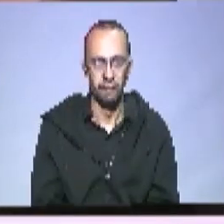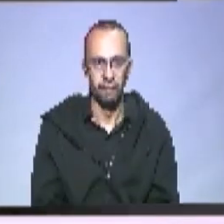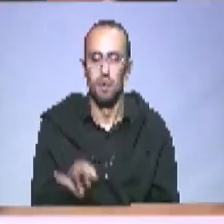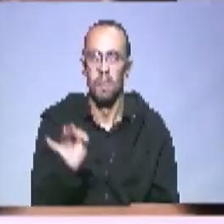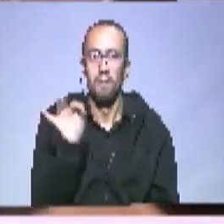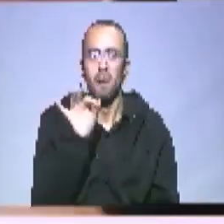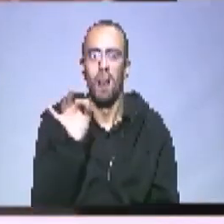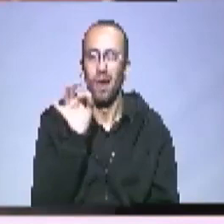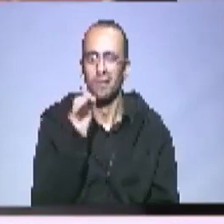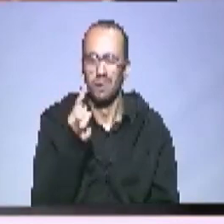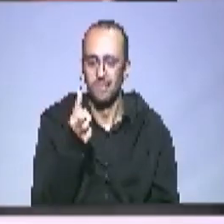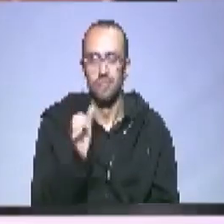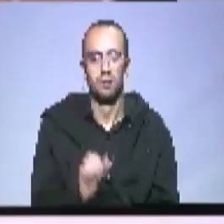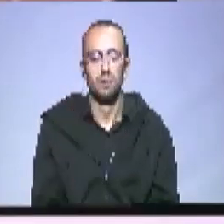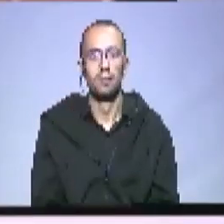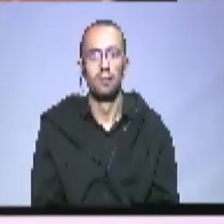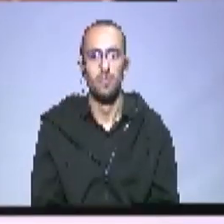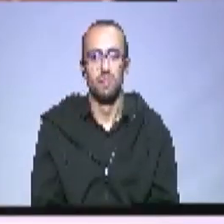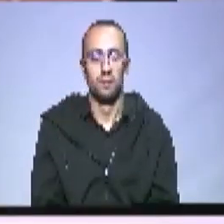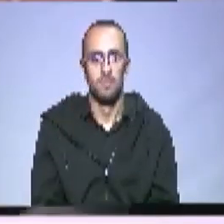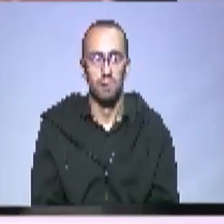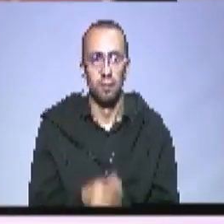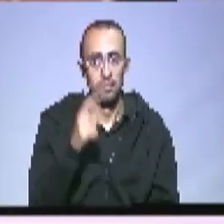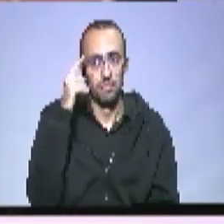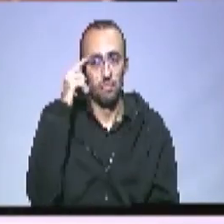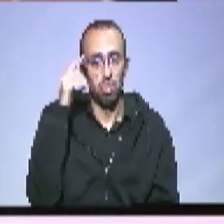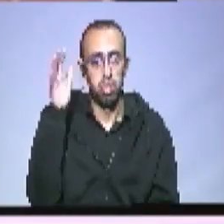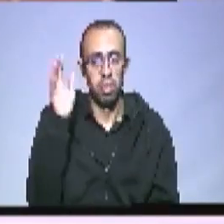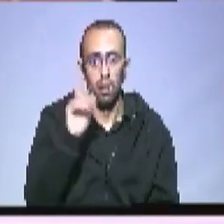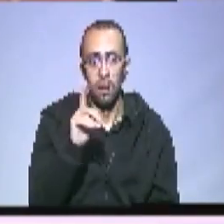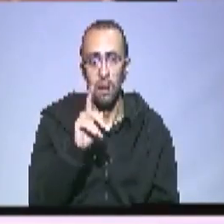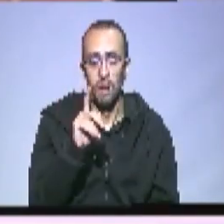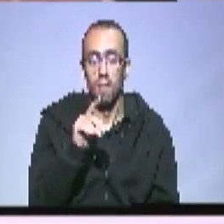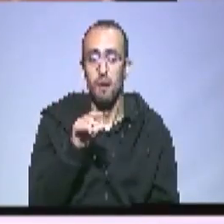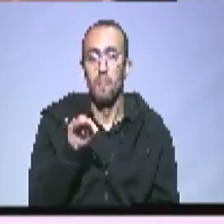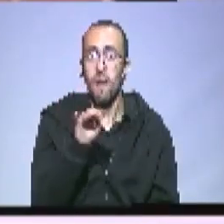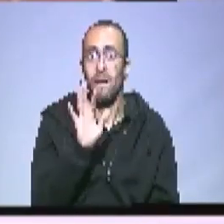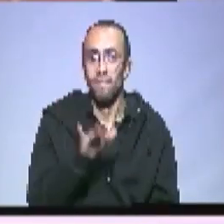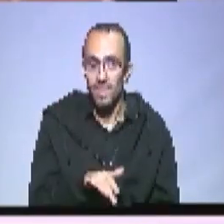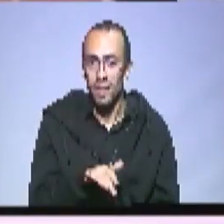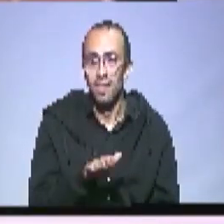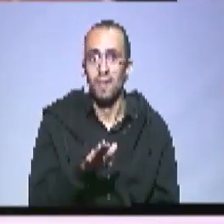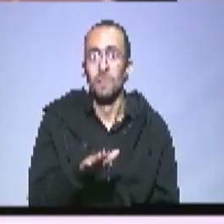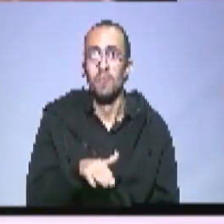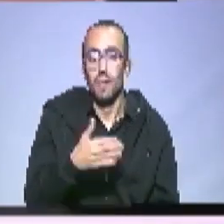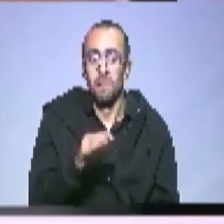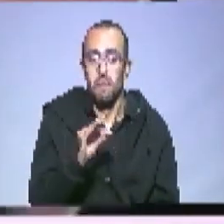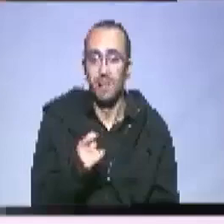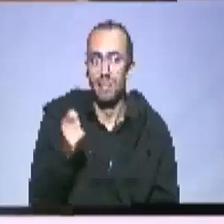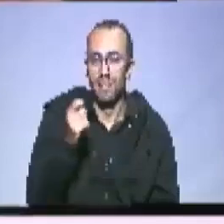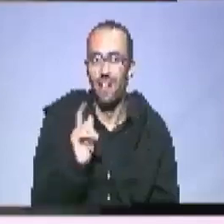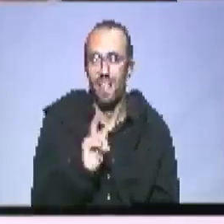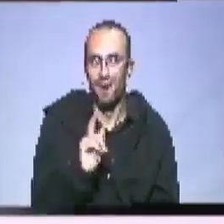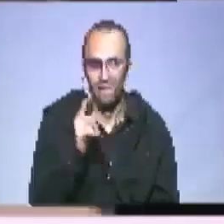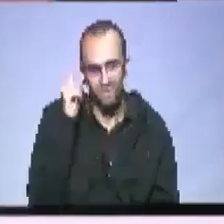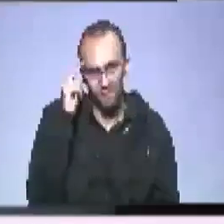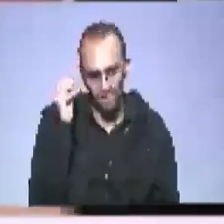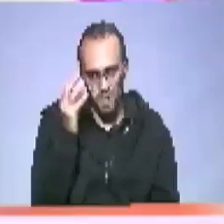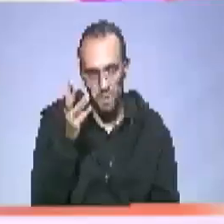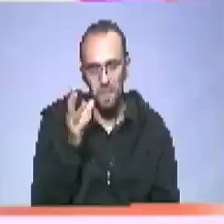ورشه ملح صغيره كده، ونخلي بالنا عشان ما نسرحش، احنا ادينا رشه ملح عشان لما نيجي نتبل ما نعملش